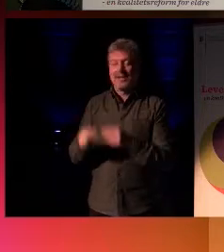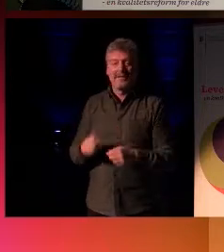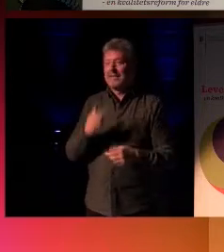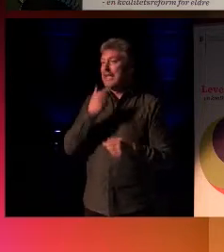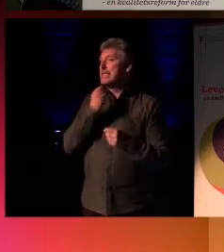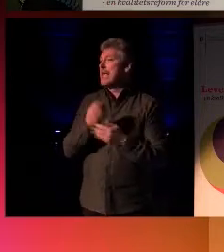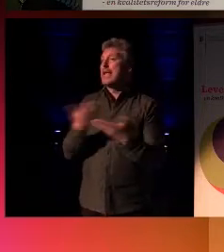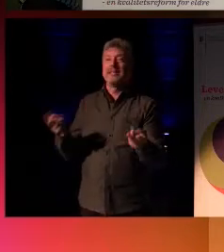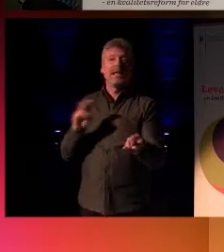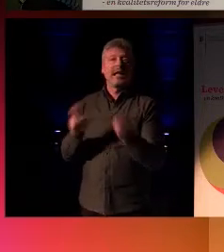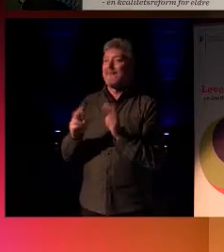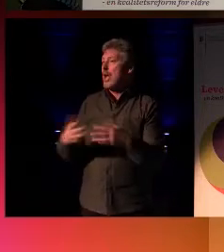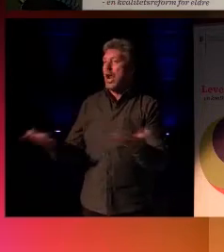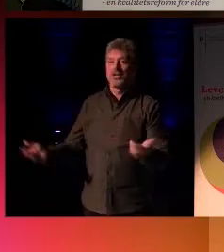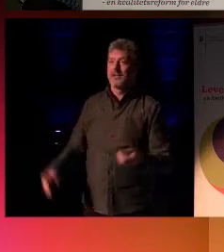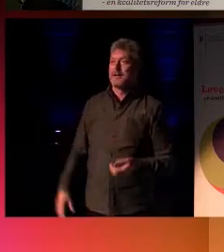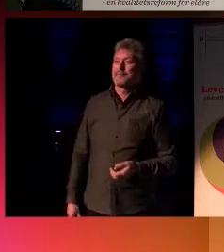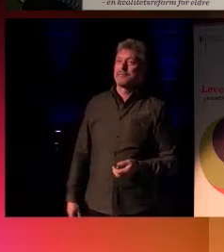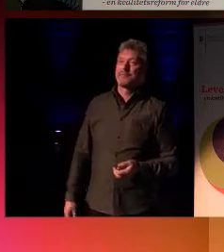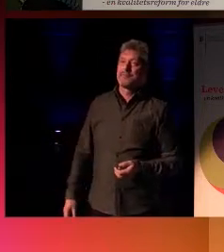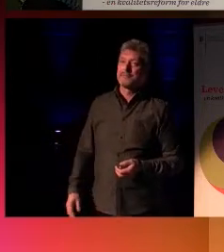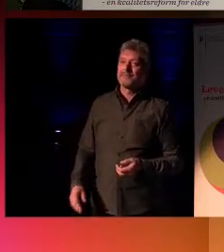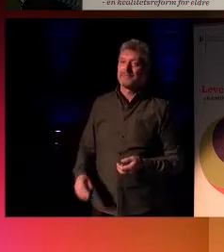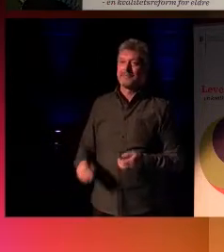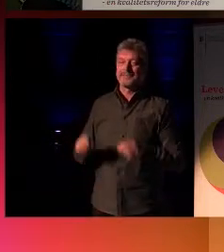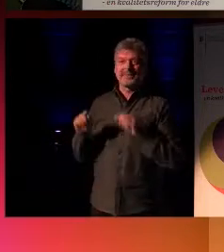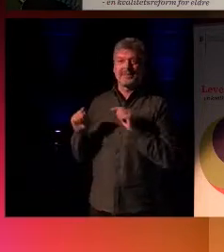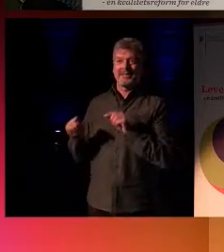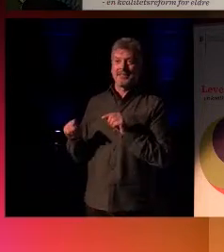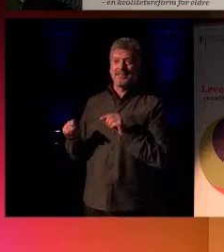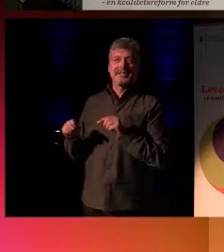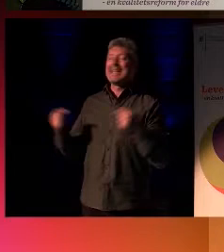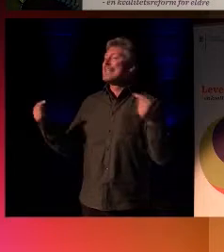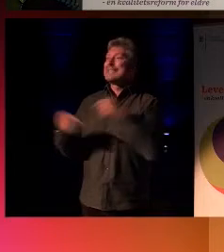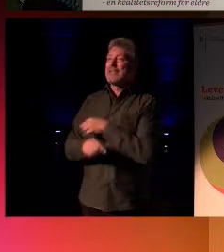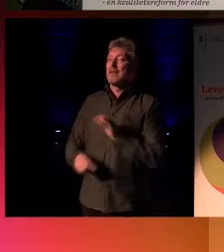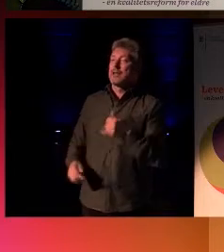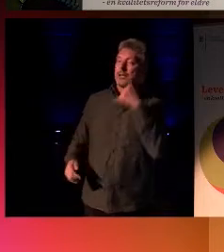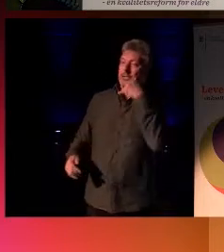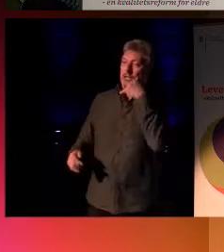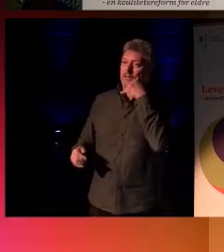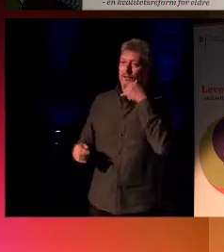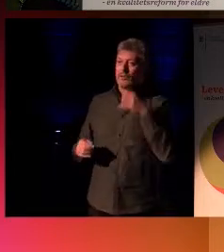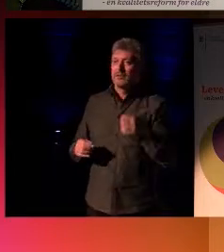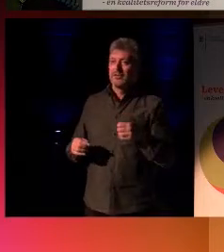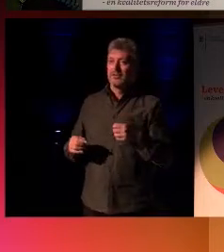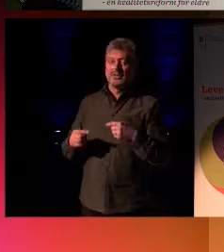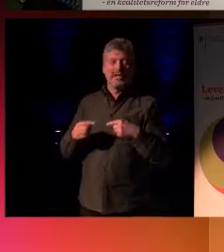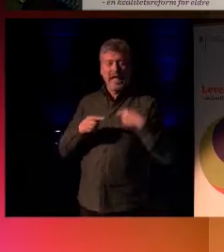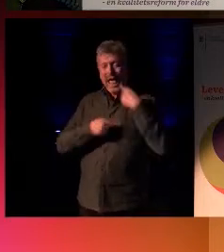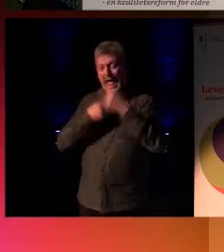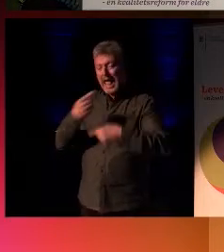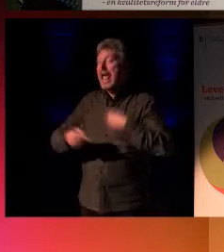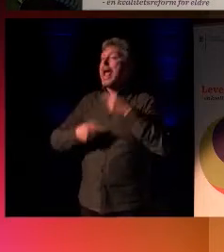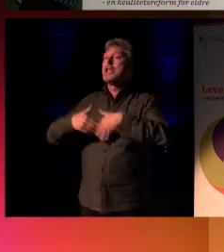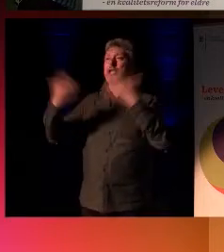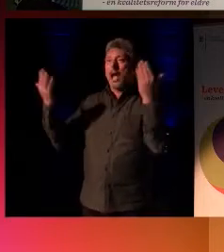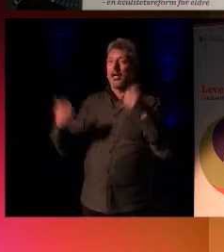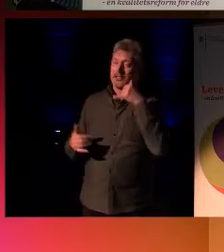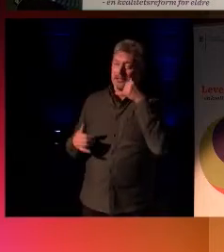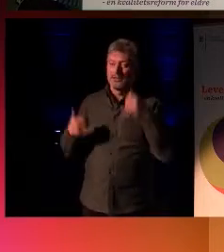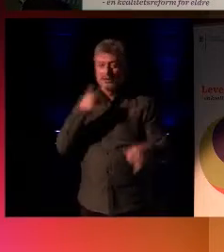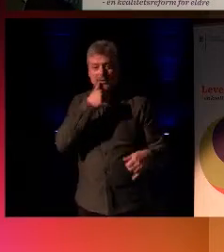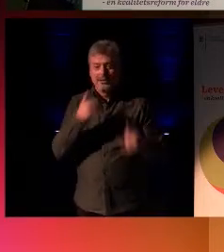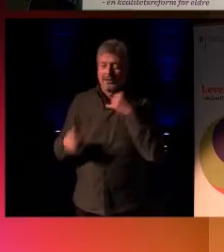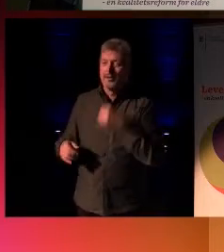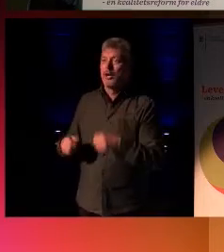hverandre ikke. De forstyrret hverandre med telefoner, uavbrutt gjennom dagen.